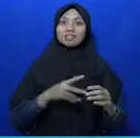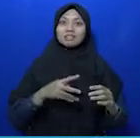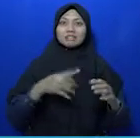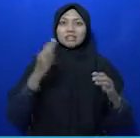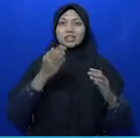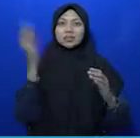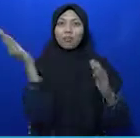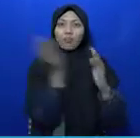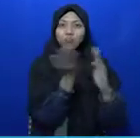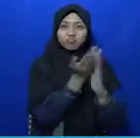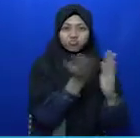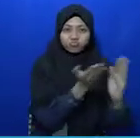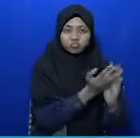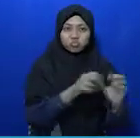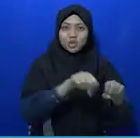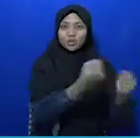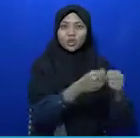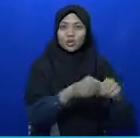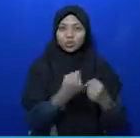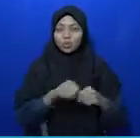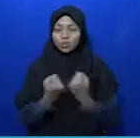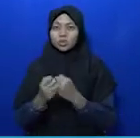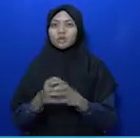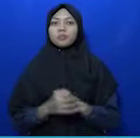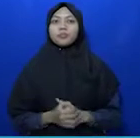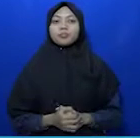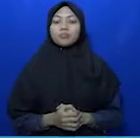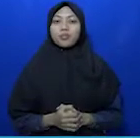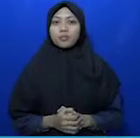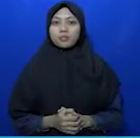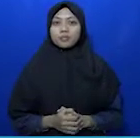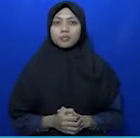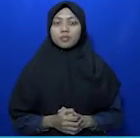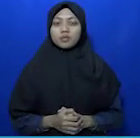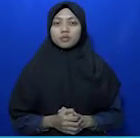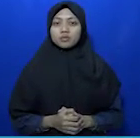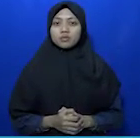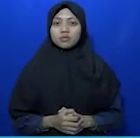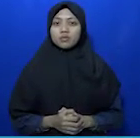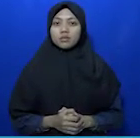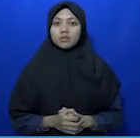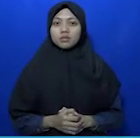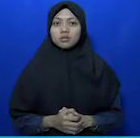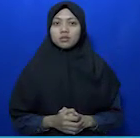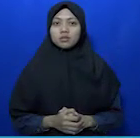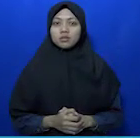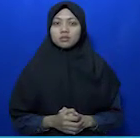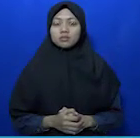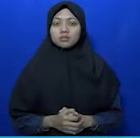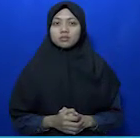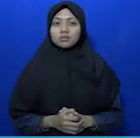itu ya. Dan temuan hasil tadi itu juga di apa di buku kita tadi